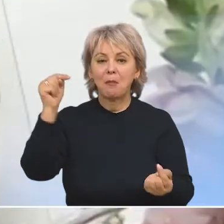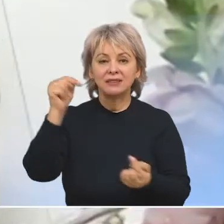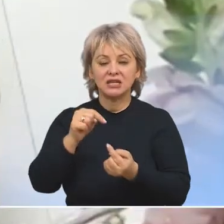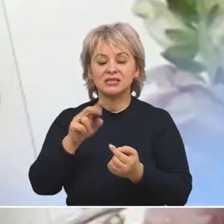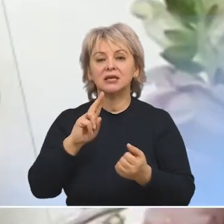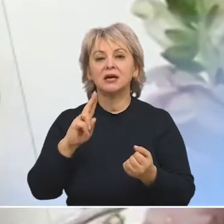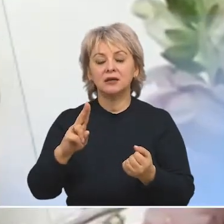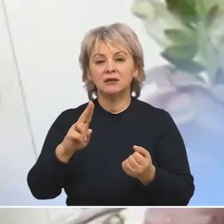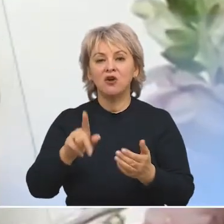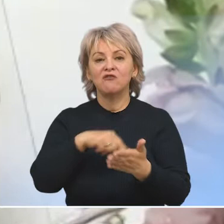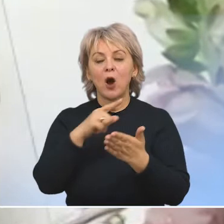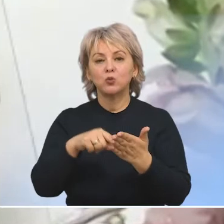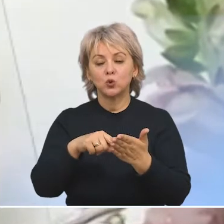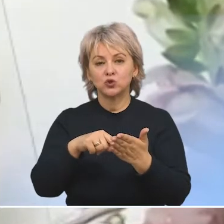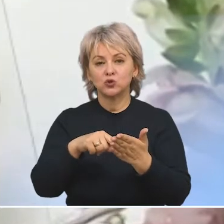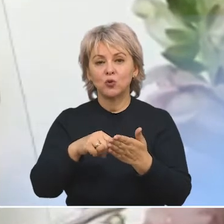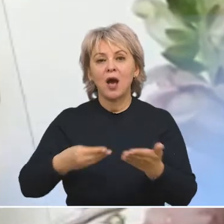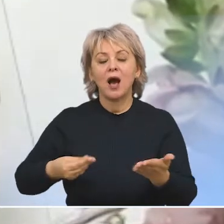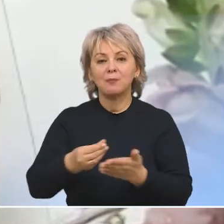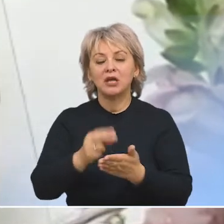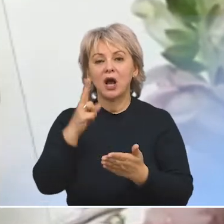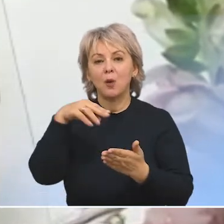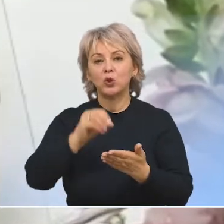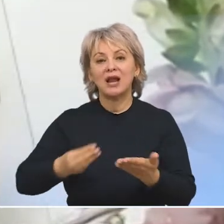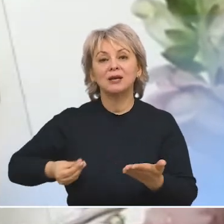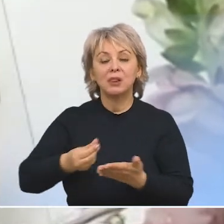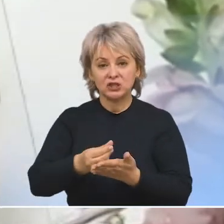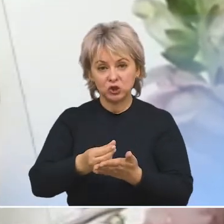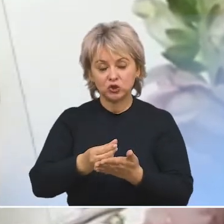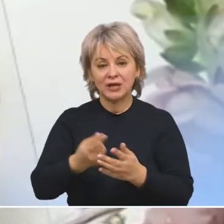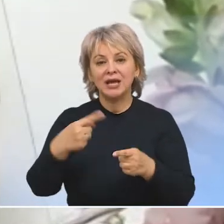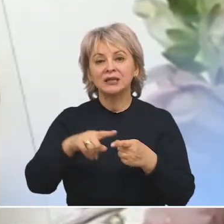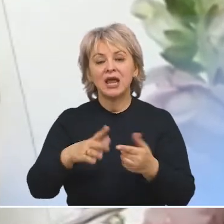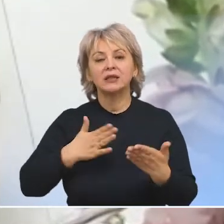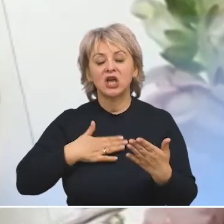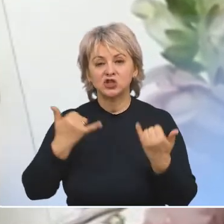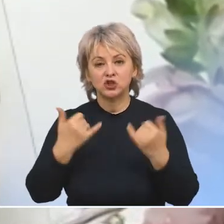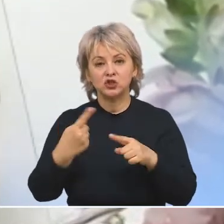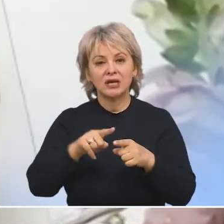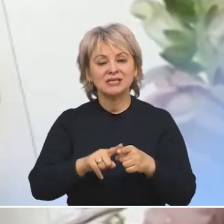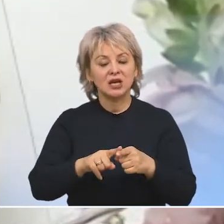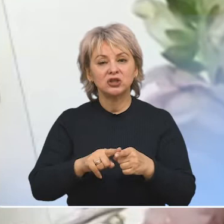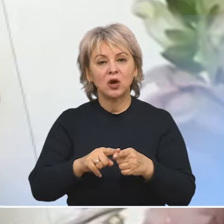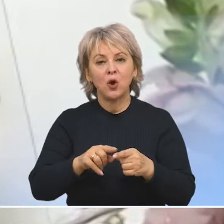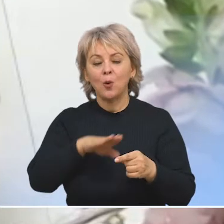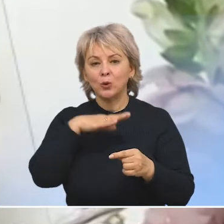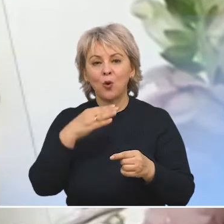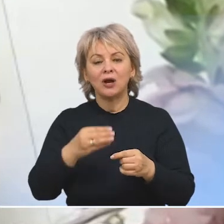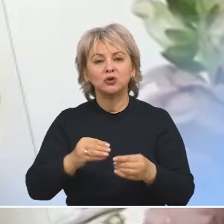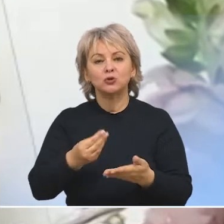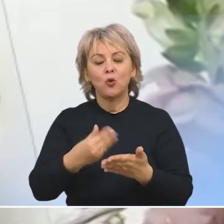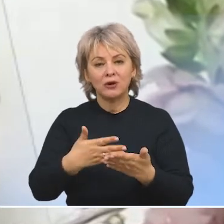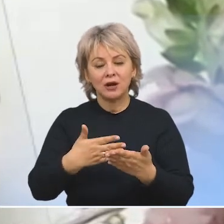подойти к вопросу оплаты коммунальных платежей. Для нас сейчас это непосильная ноша,